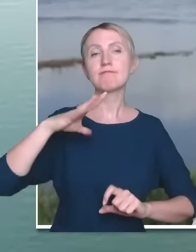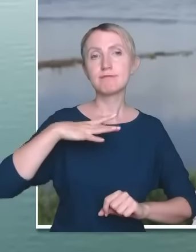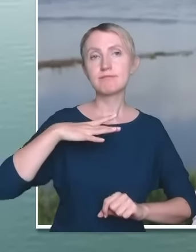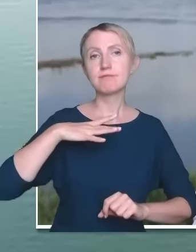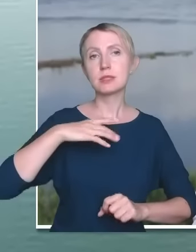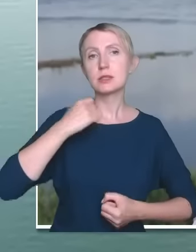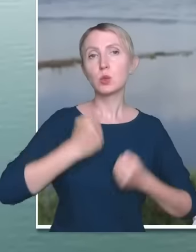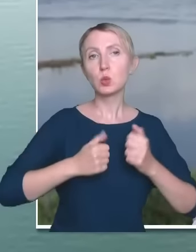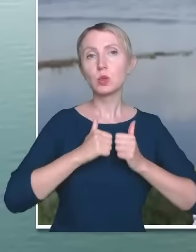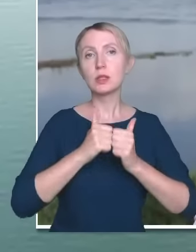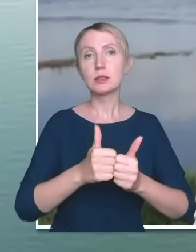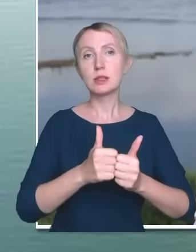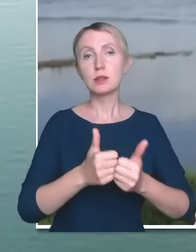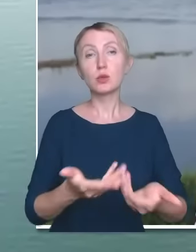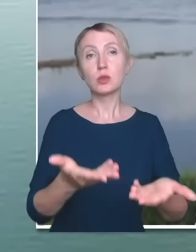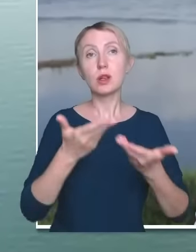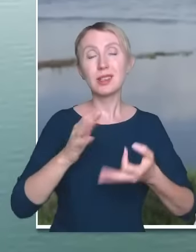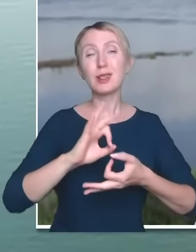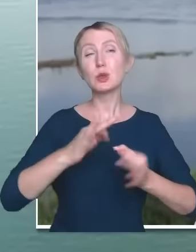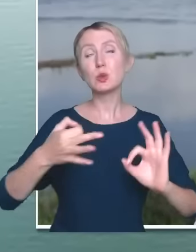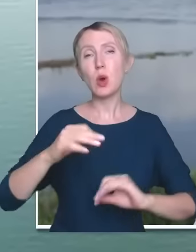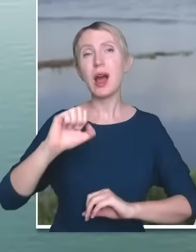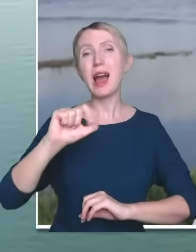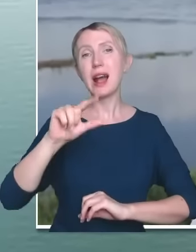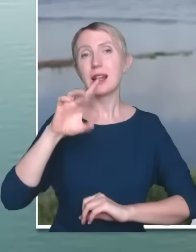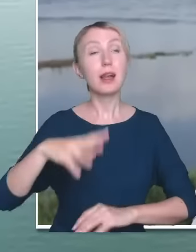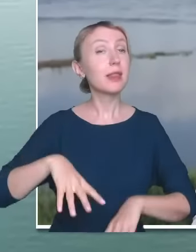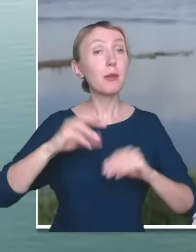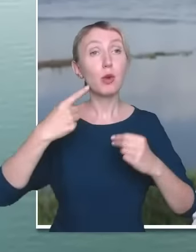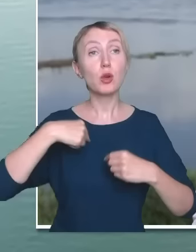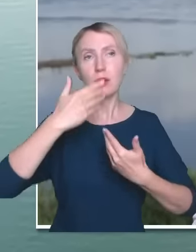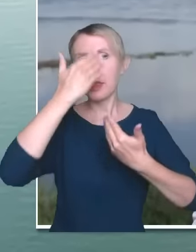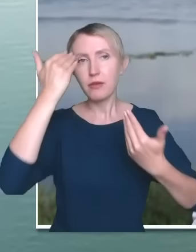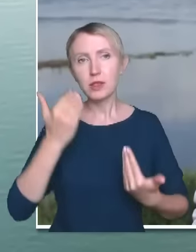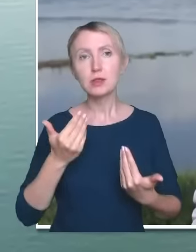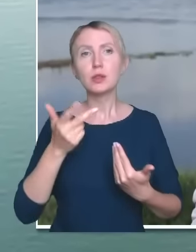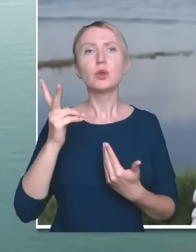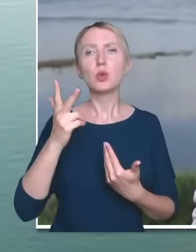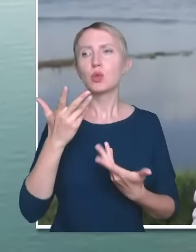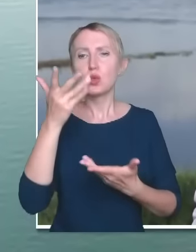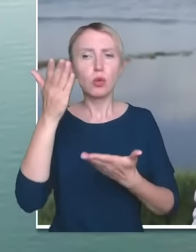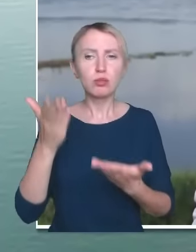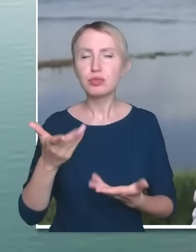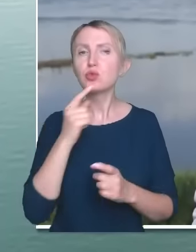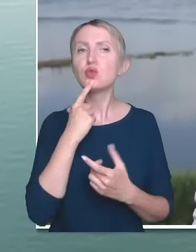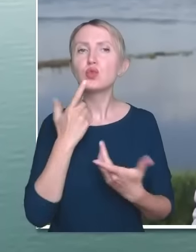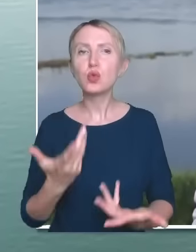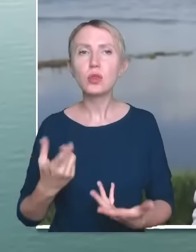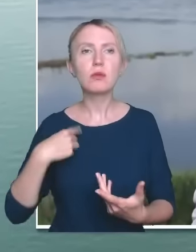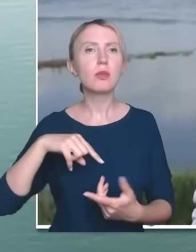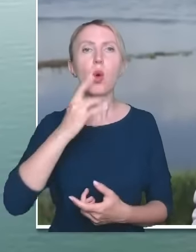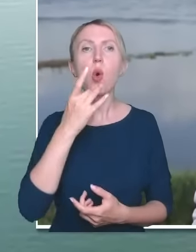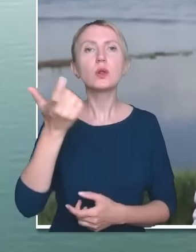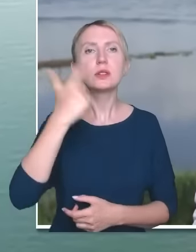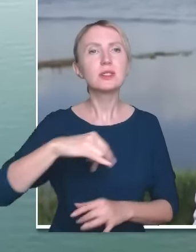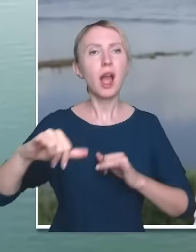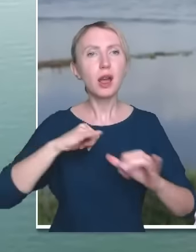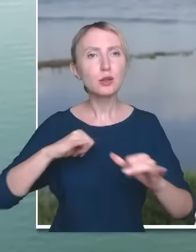wyzwaniem, jakie stworzyła dla nas złota alga. Na początku nie wiedzieliśmy, kto jest naszym przeciwnikiem. Byliśmy oskarżani jako rząd,